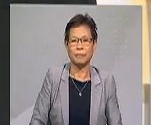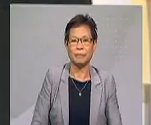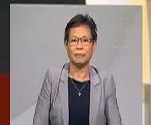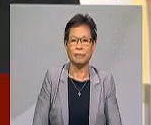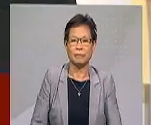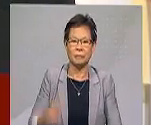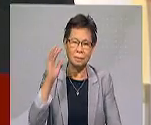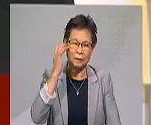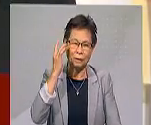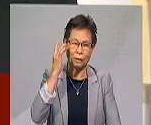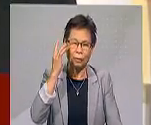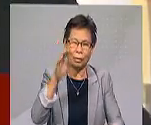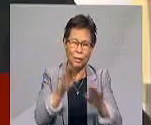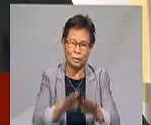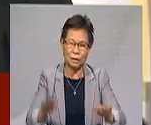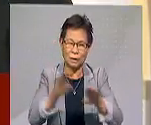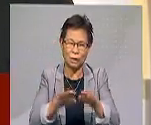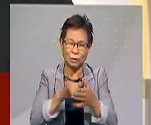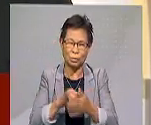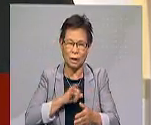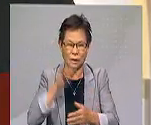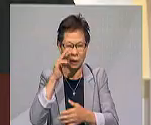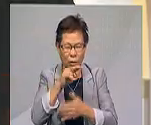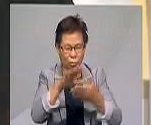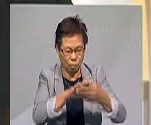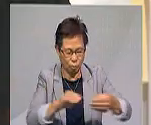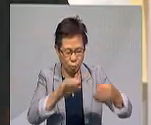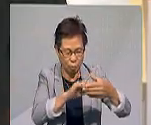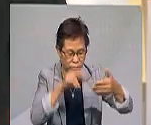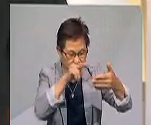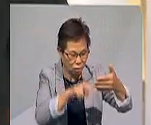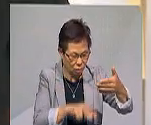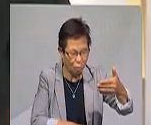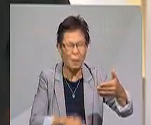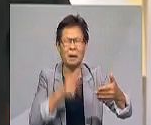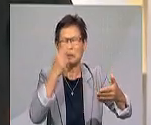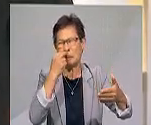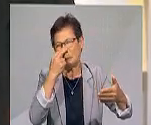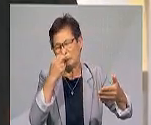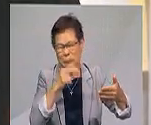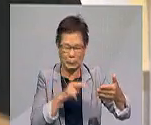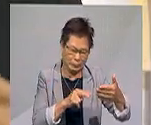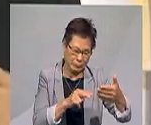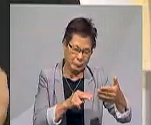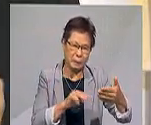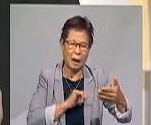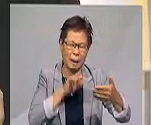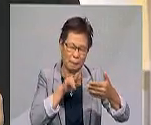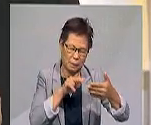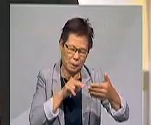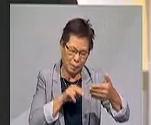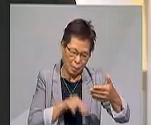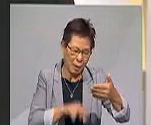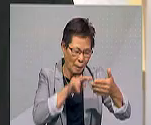jangka cerita tu jadi macam tu. Bila Kak Nama tengok skrip tu memang ada macam kelakar lah. Bila kelakar Kak Nama baca-baca